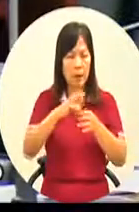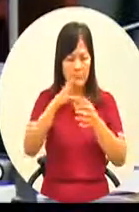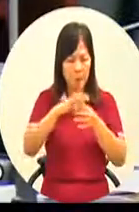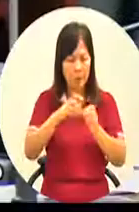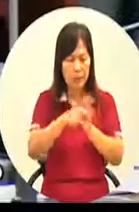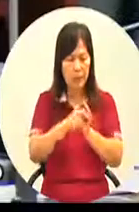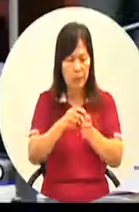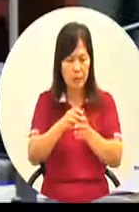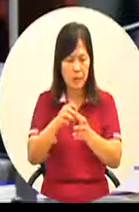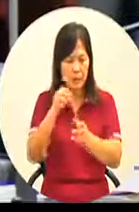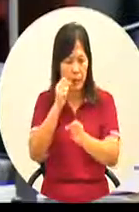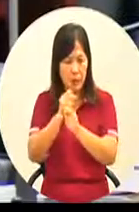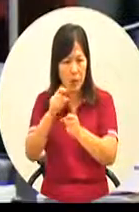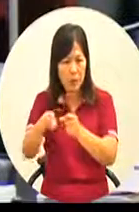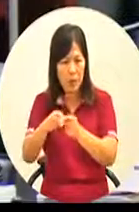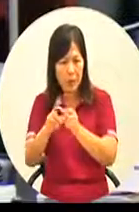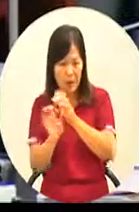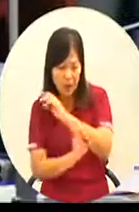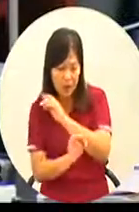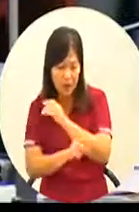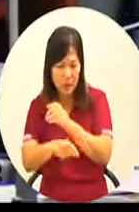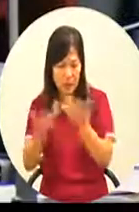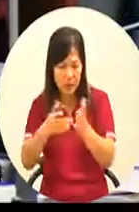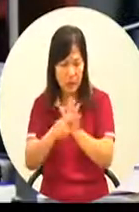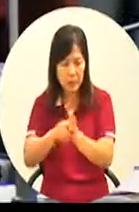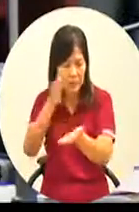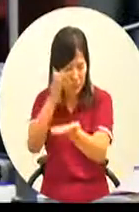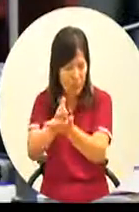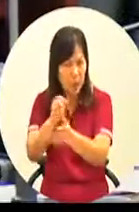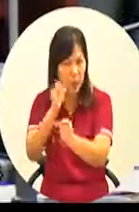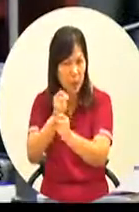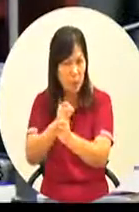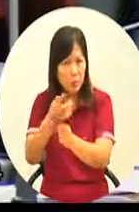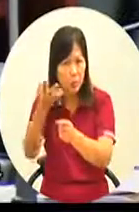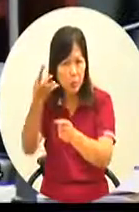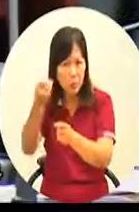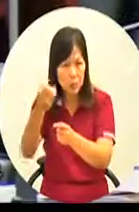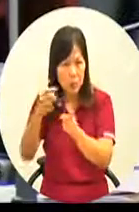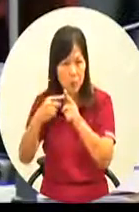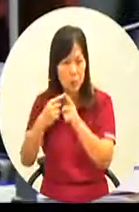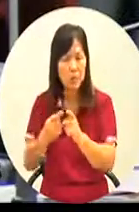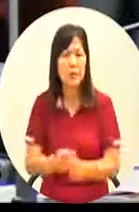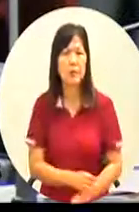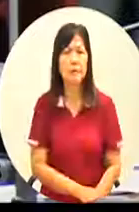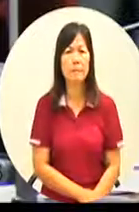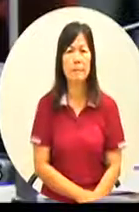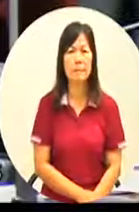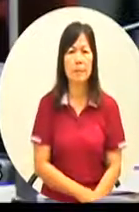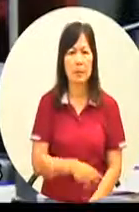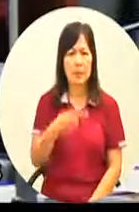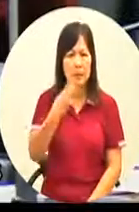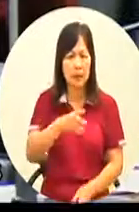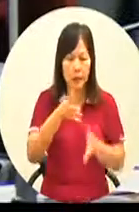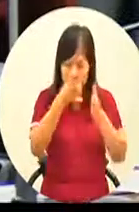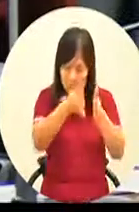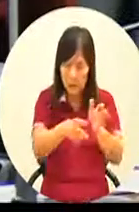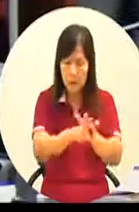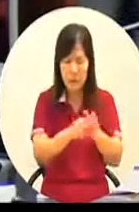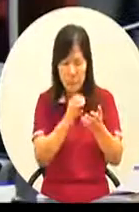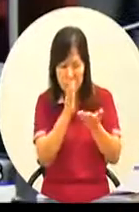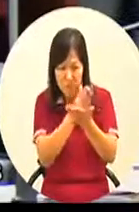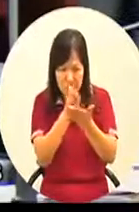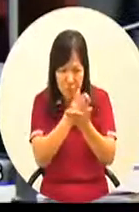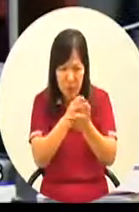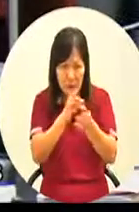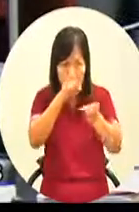停止的啊有多少位？那在针对的我们的一个考核方